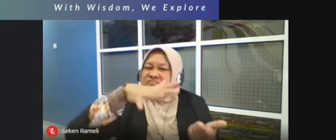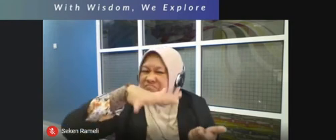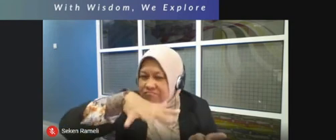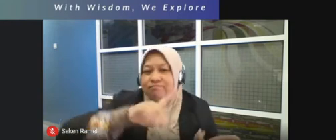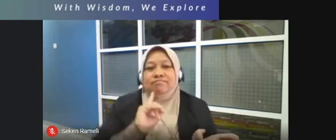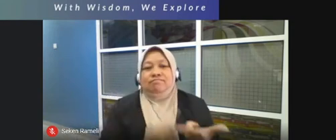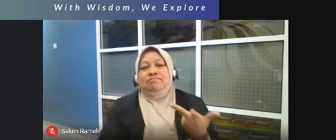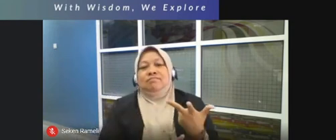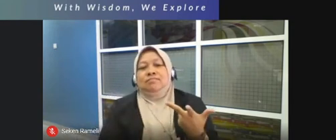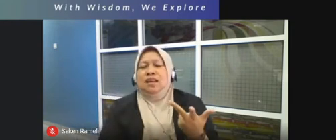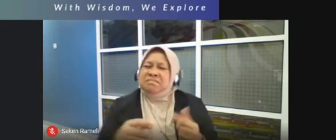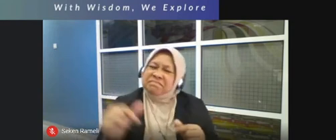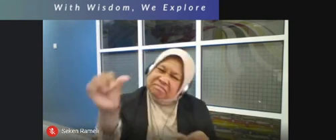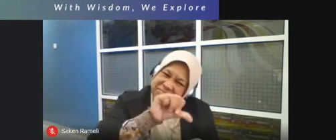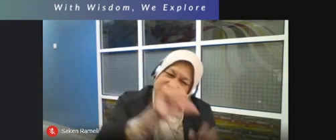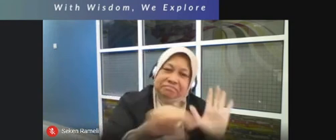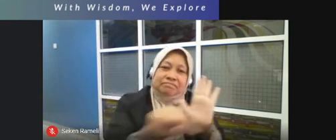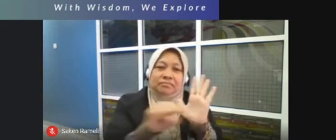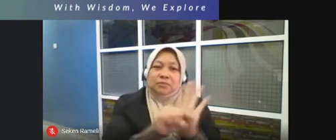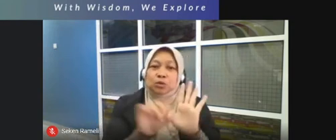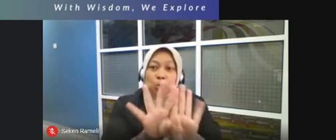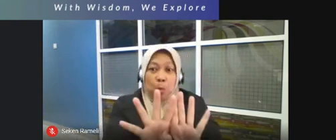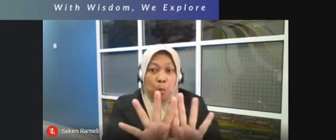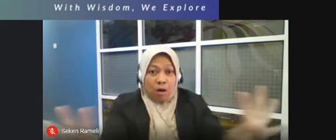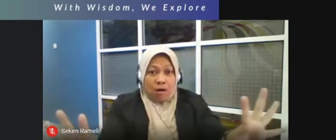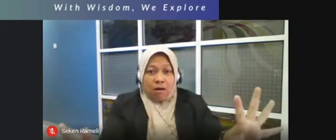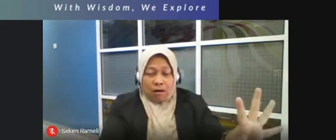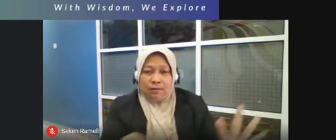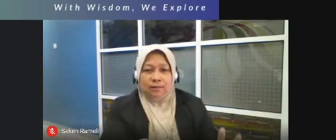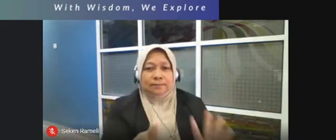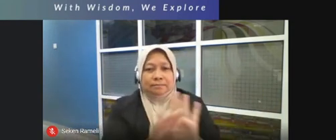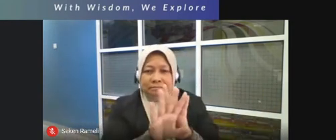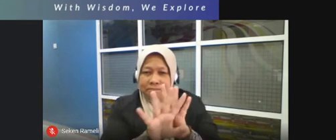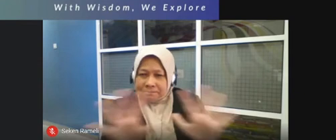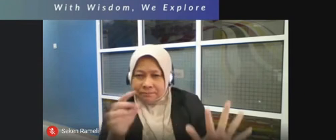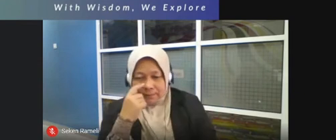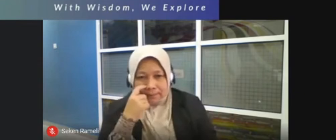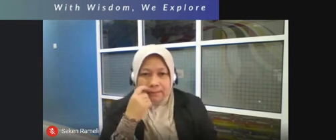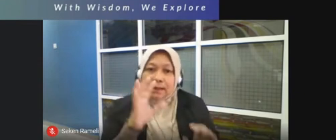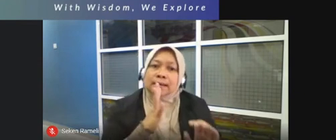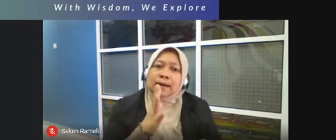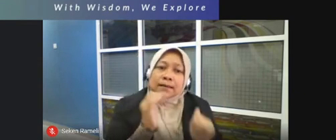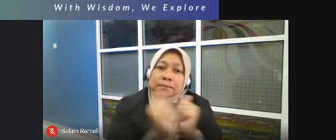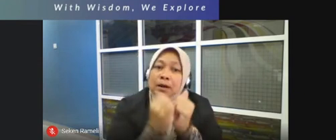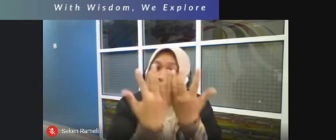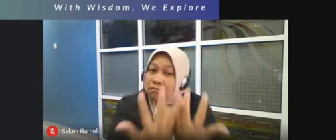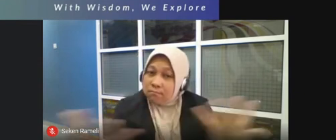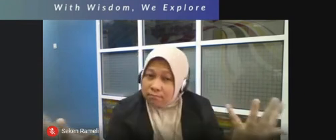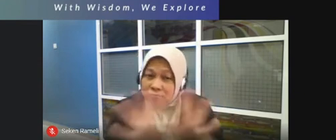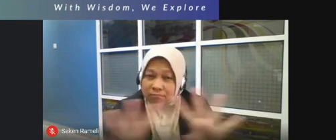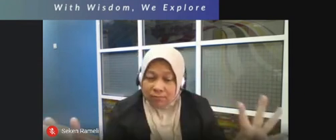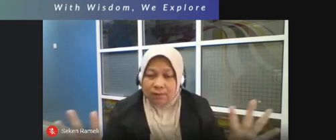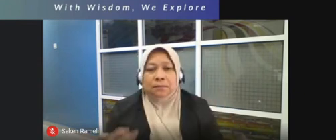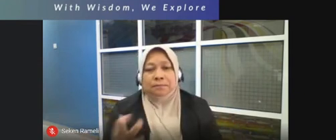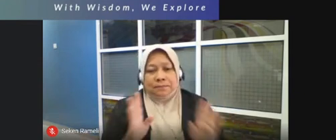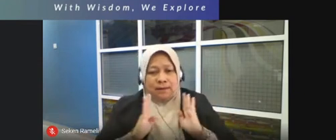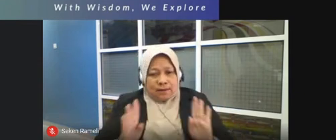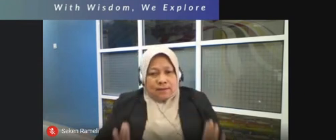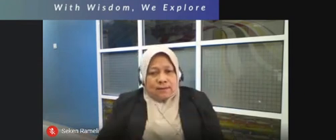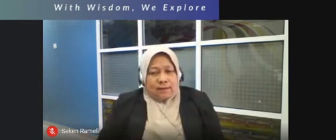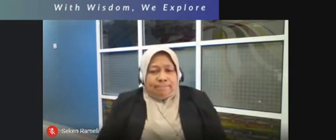yang kurang berkeyakinan apabila dia berhadapan dengan orang ramai ataupun dia kena bercakap di depan orang ramai. Dan juga bahasa badan